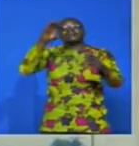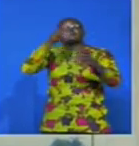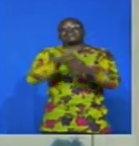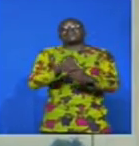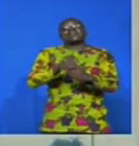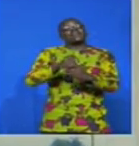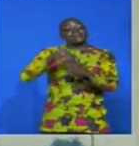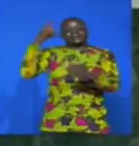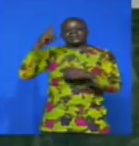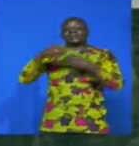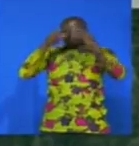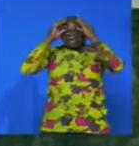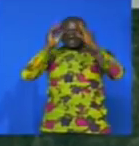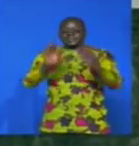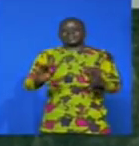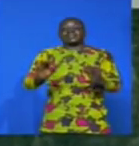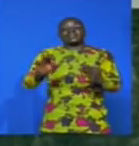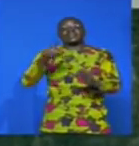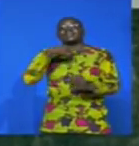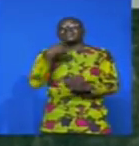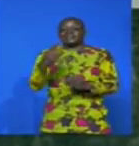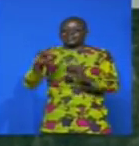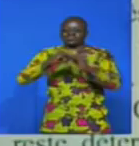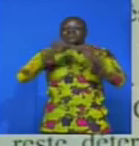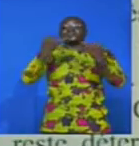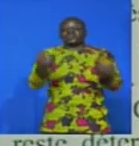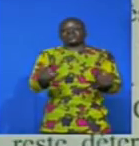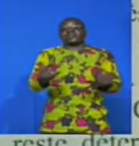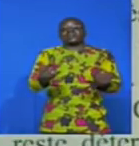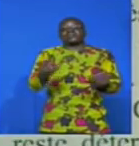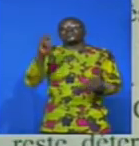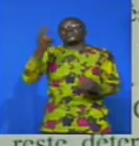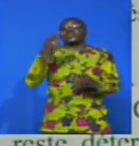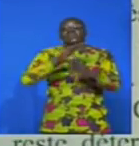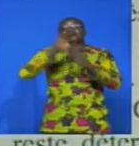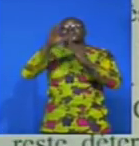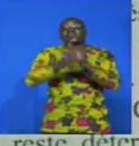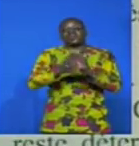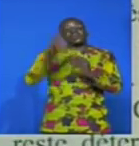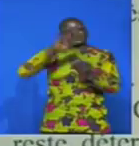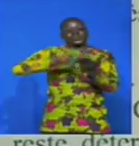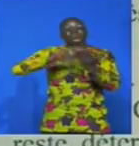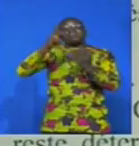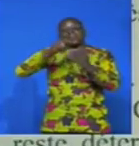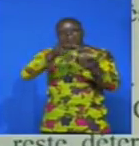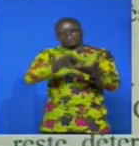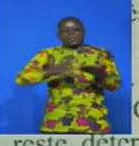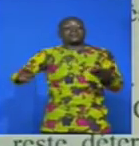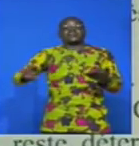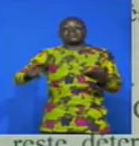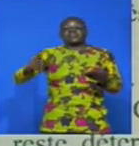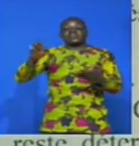en a décidé, rapporte l'Express du Faso, le deuxième congrès ordinaire du parti. Un congrès